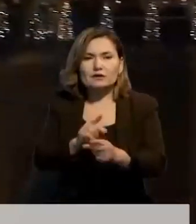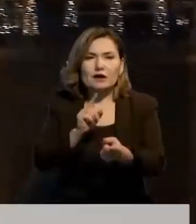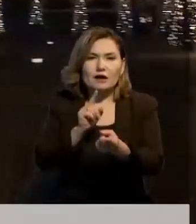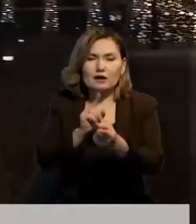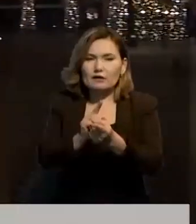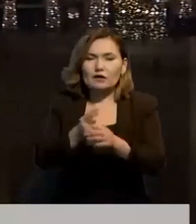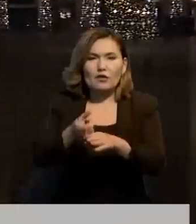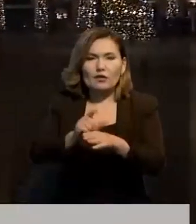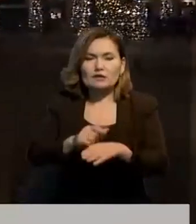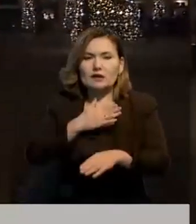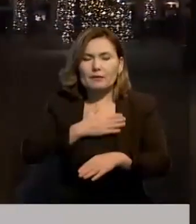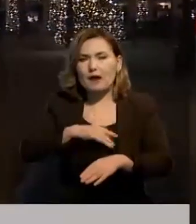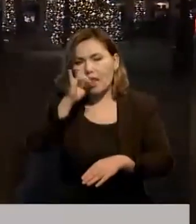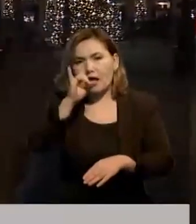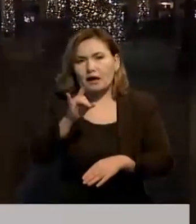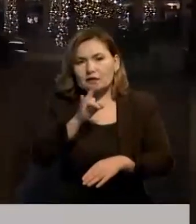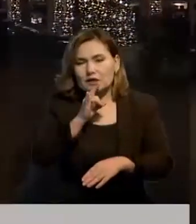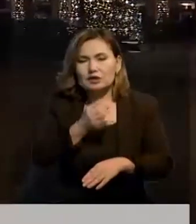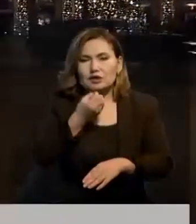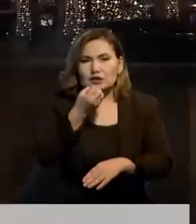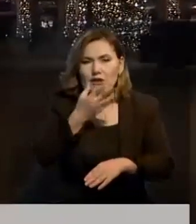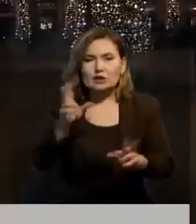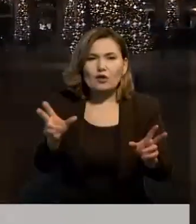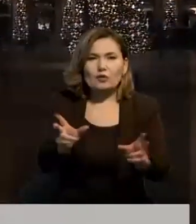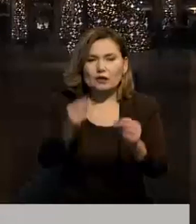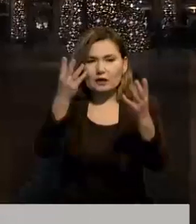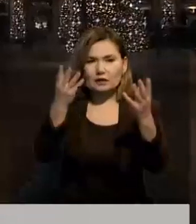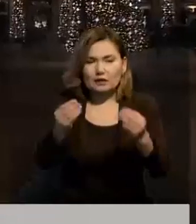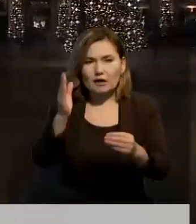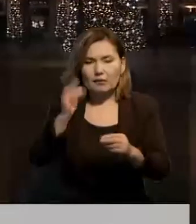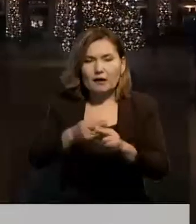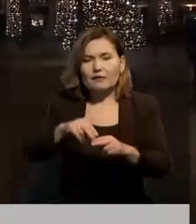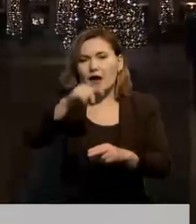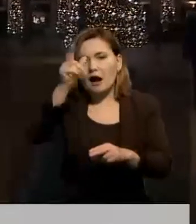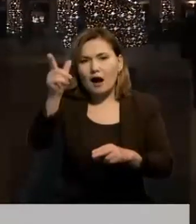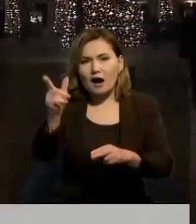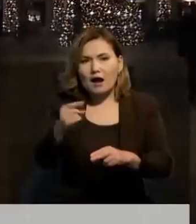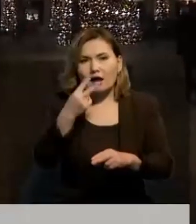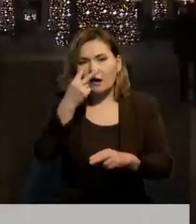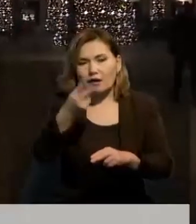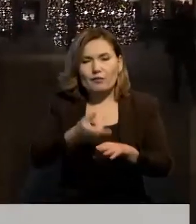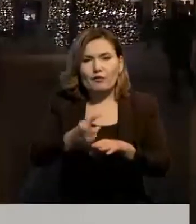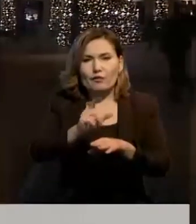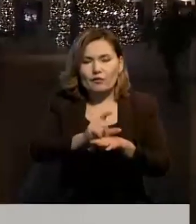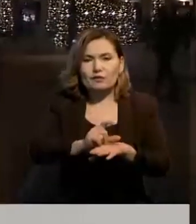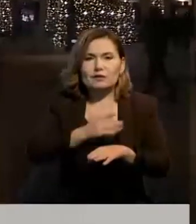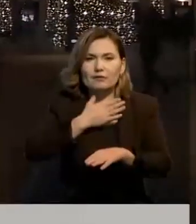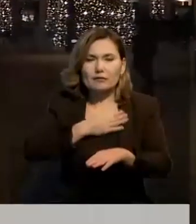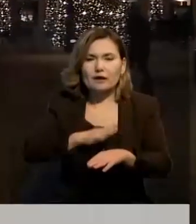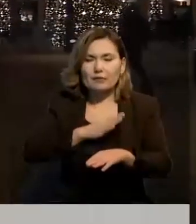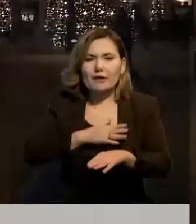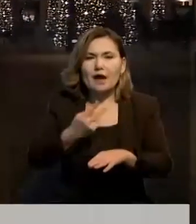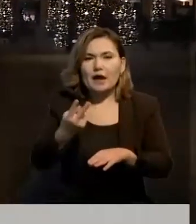көрдік. Бұл қазақ үшін жақсылықтың нышаны. Әрі бізде айын оңынан туысын деген сөз бар. Екі ел арасында